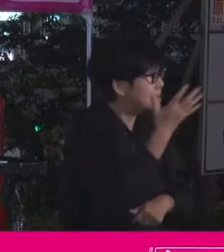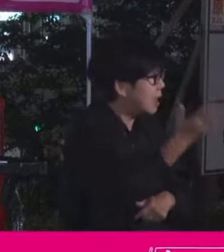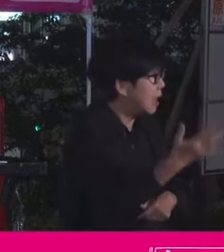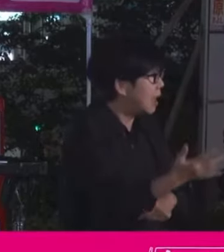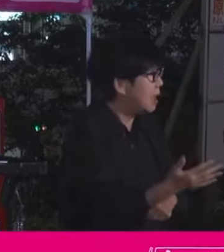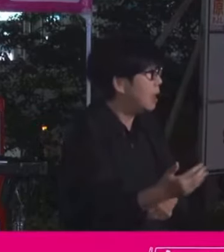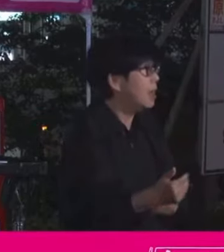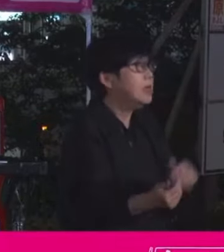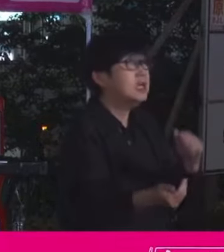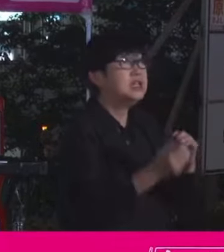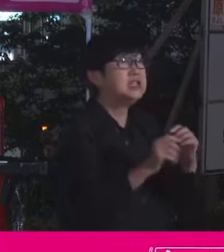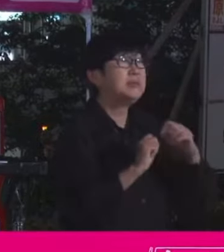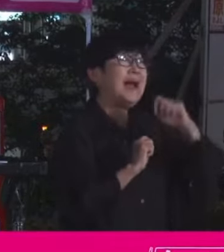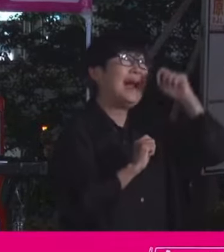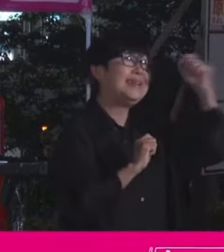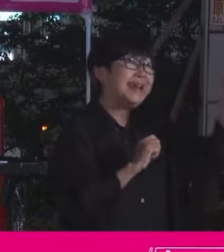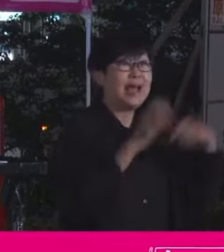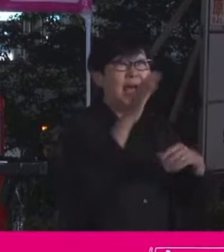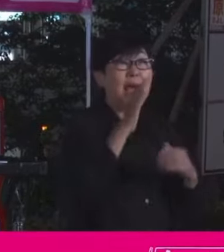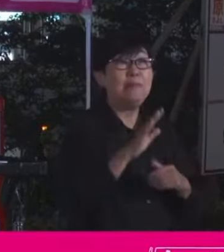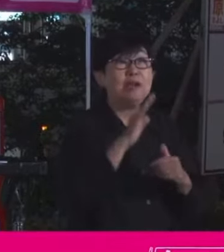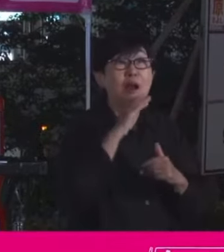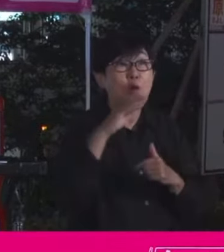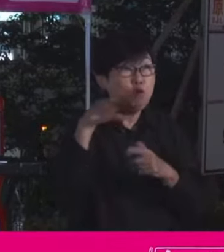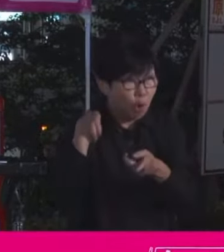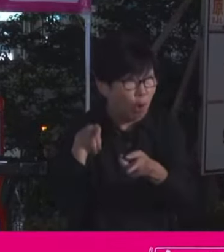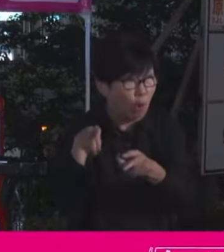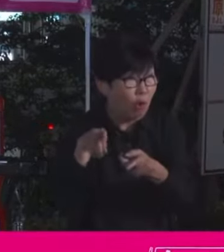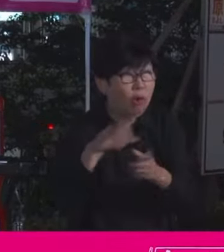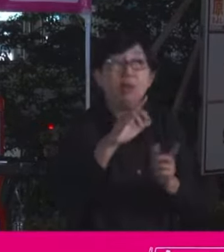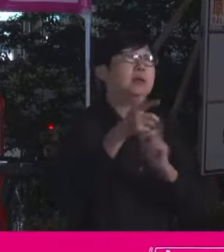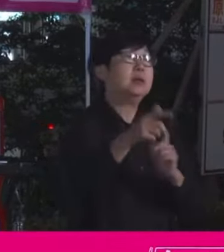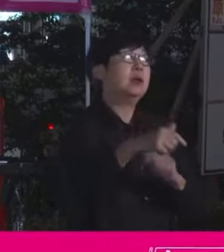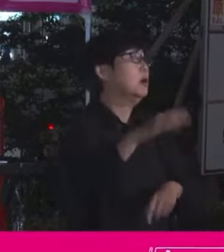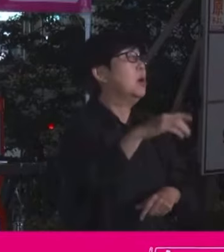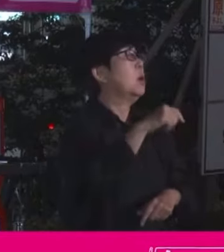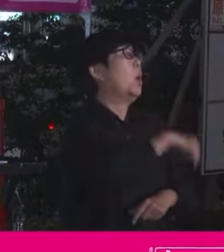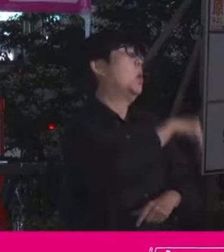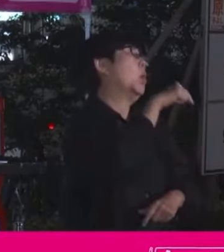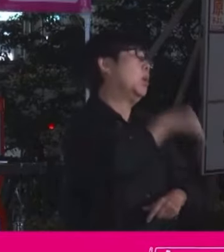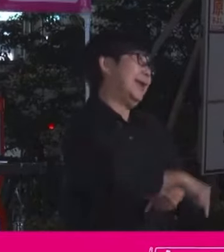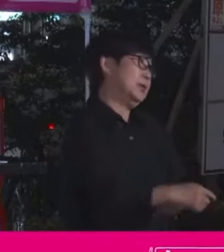万キロも離れたアメリカ本土ですか？ここでしょう。